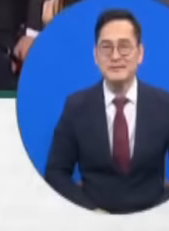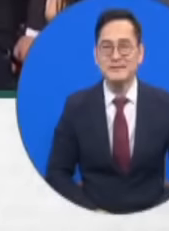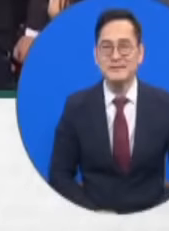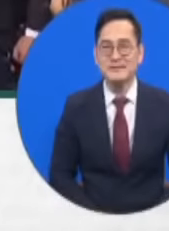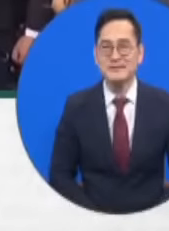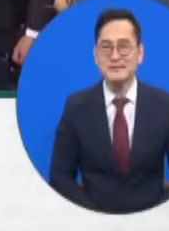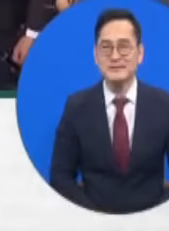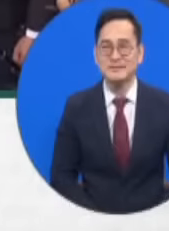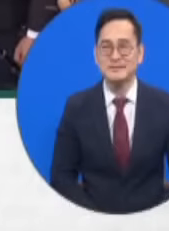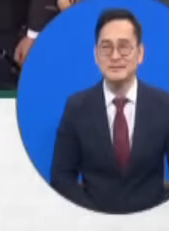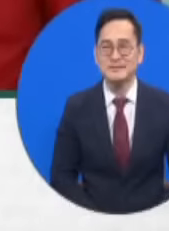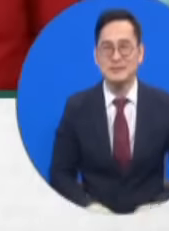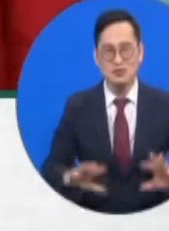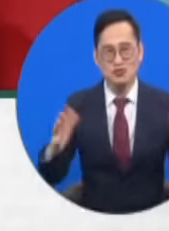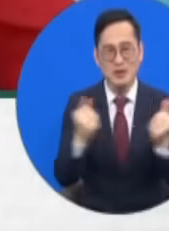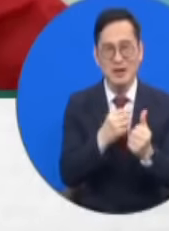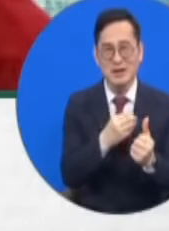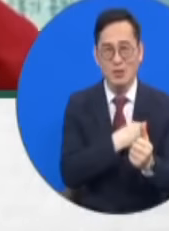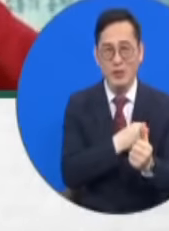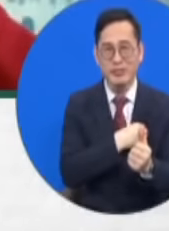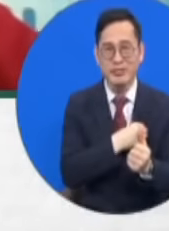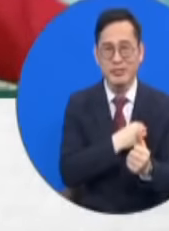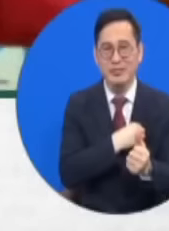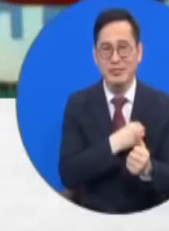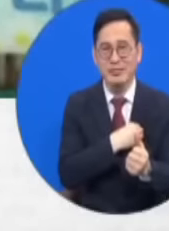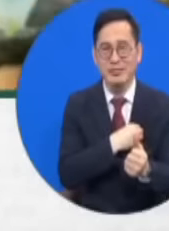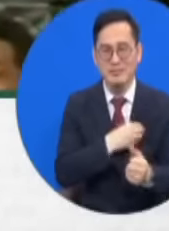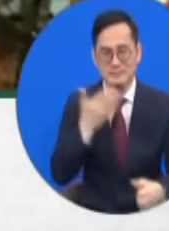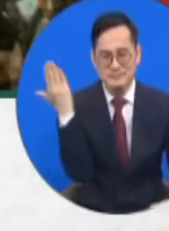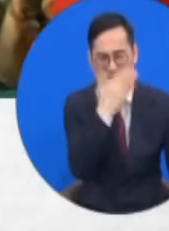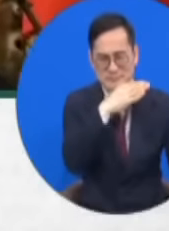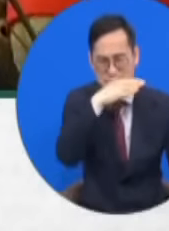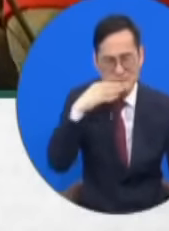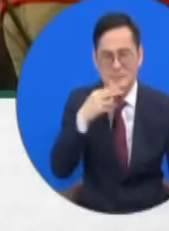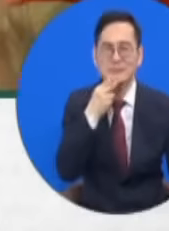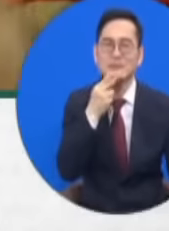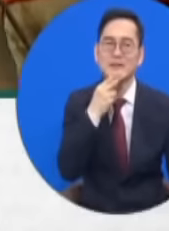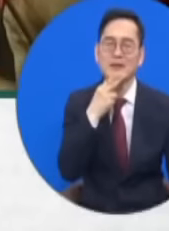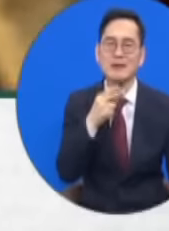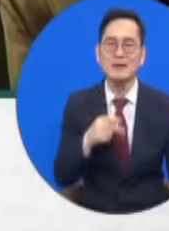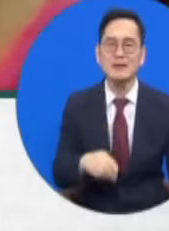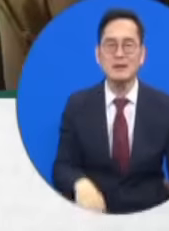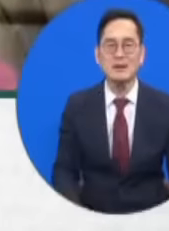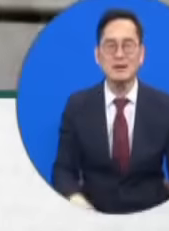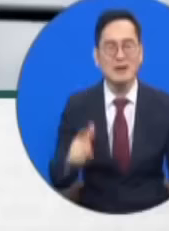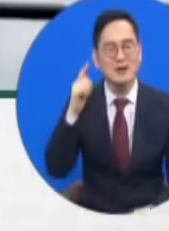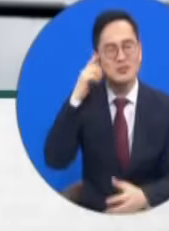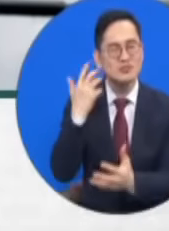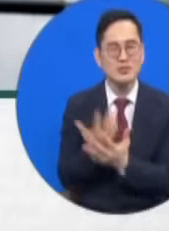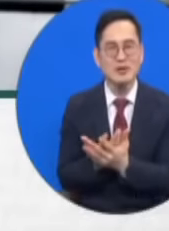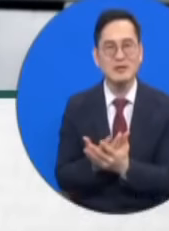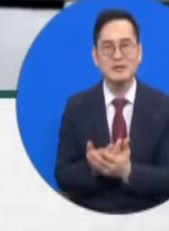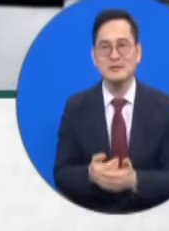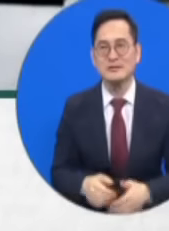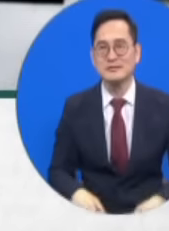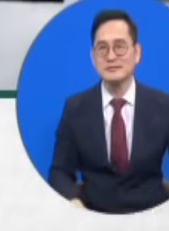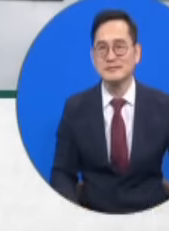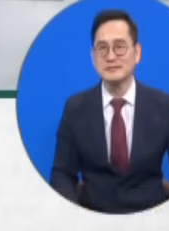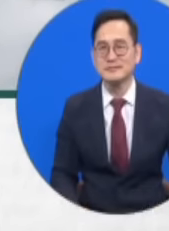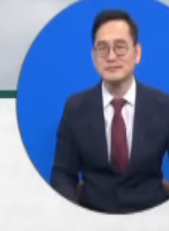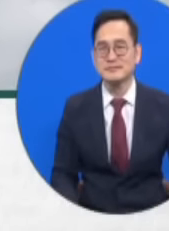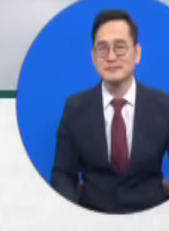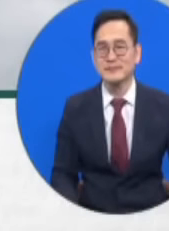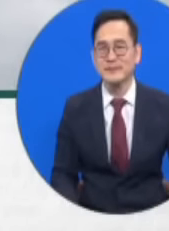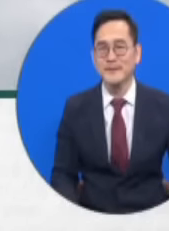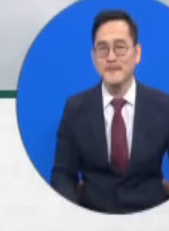나와서도 이제 총선이 아니고 이거 완전 낭장판이다 이런 얘기를 제가 자주 하는데 저런 행위 자체는 실제로 보면 이제 우리가